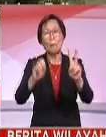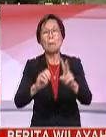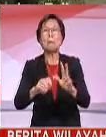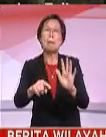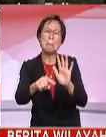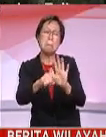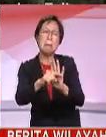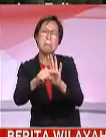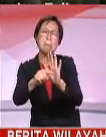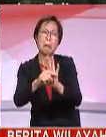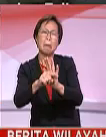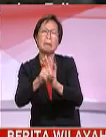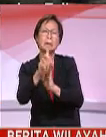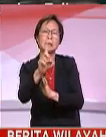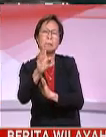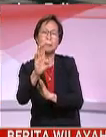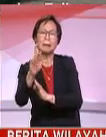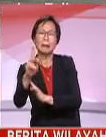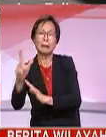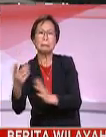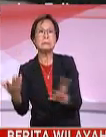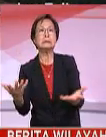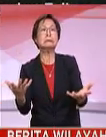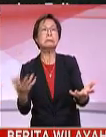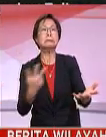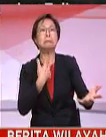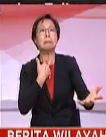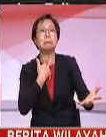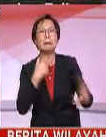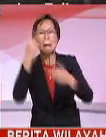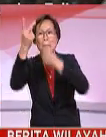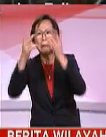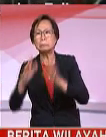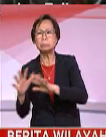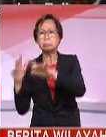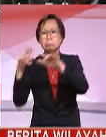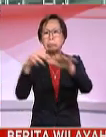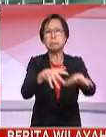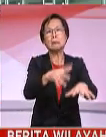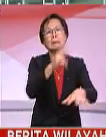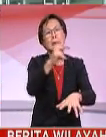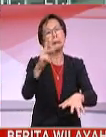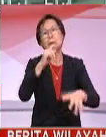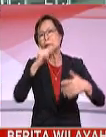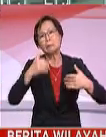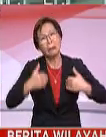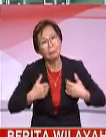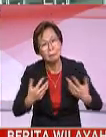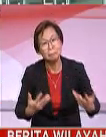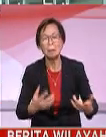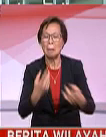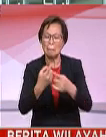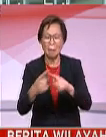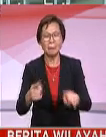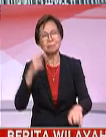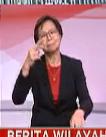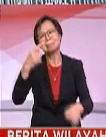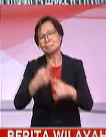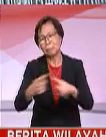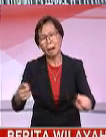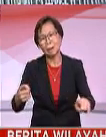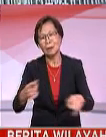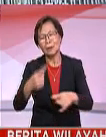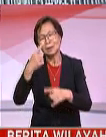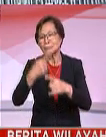kesan kepada DBKK khususnya menjejaskan kehadiran pelancong ke ibu negeri. Bagaimanapun, ia bukan alasan